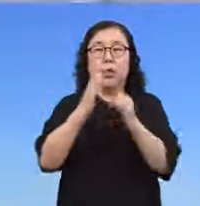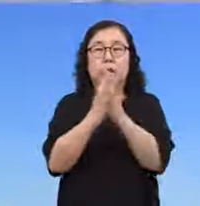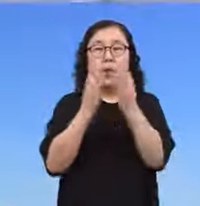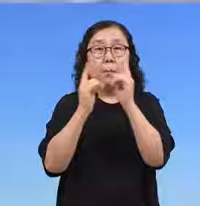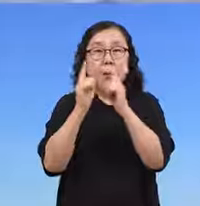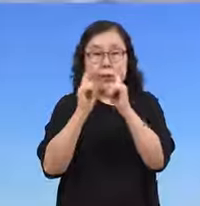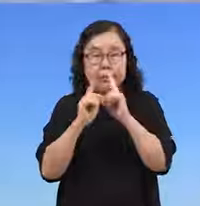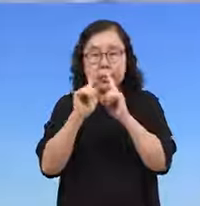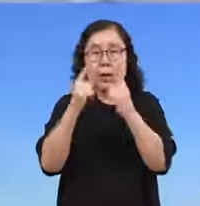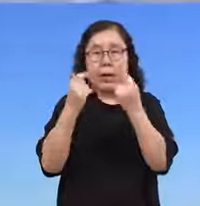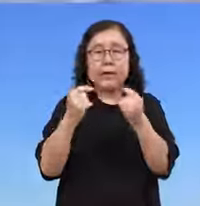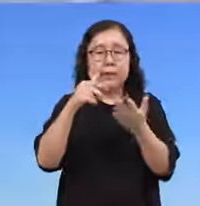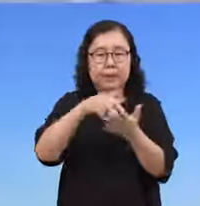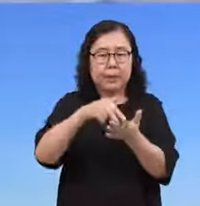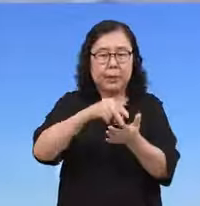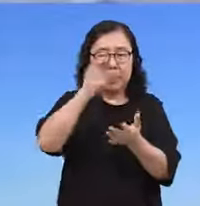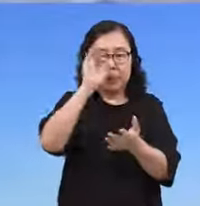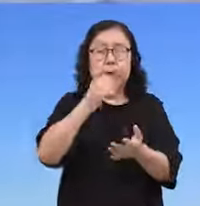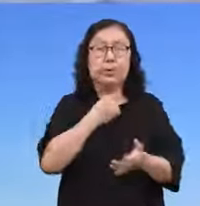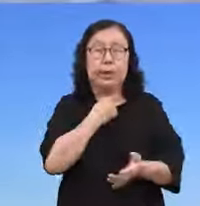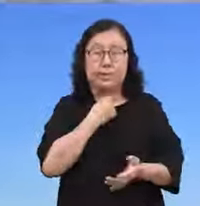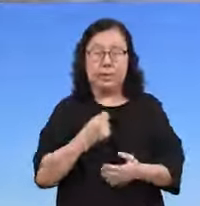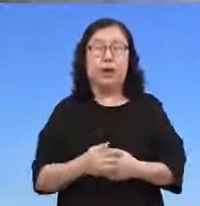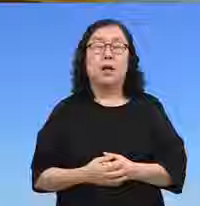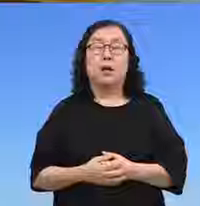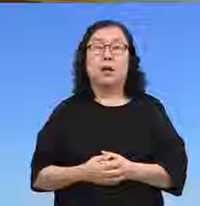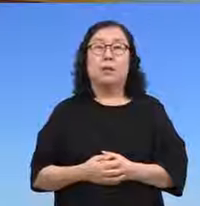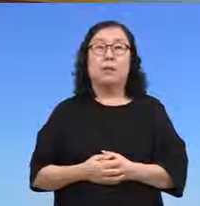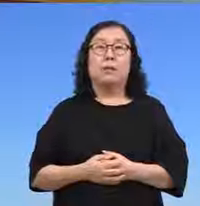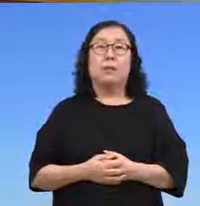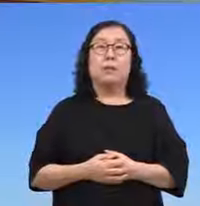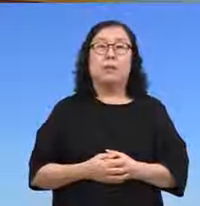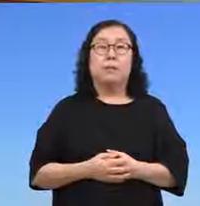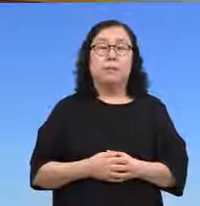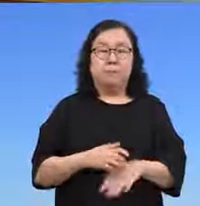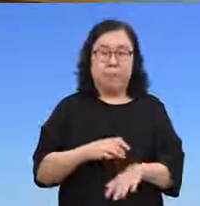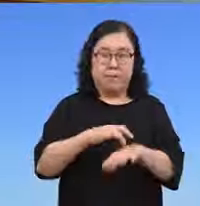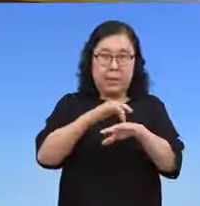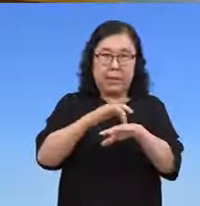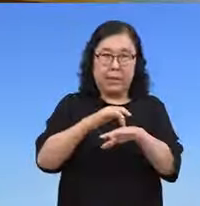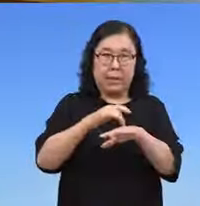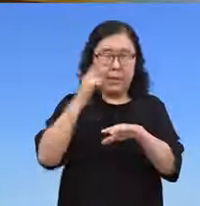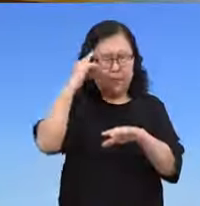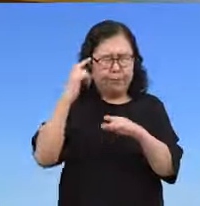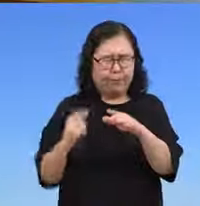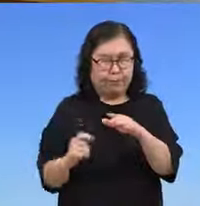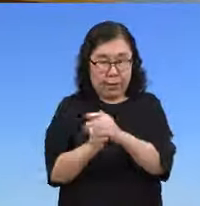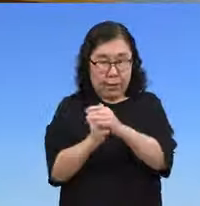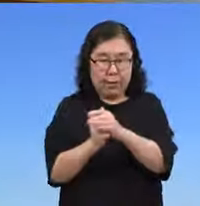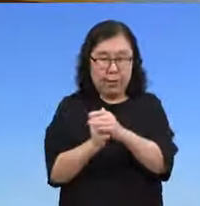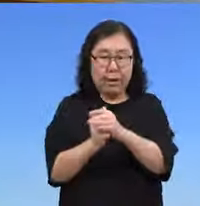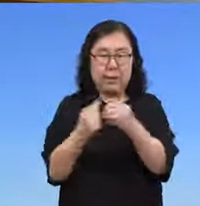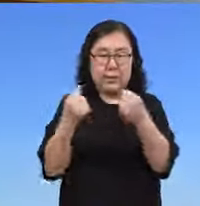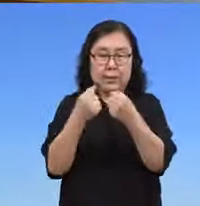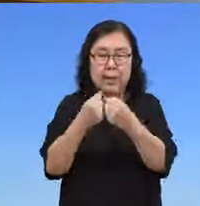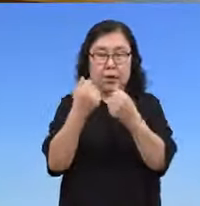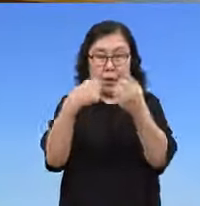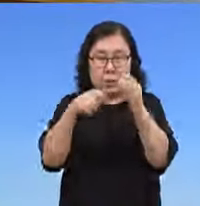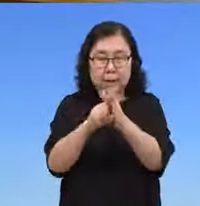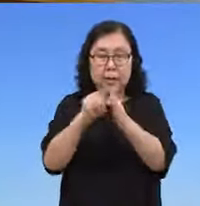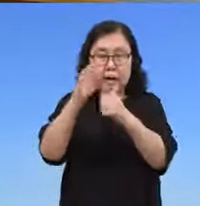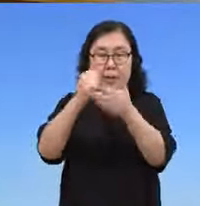돌아보기를 원합니다. 6장 11절을 보십시오. 마귀의 간계를 능히 대적하기 위하여